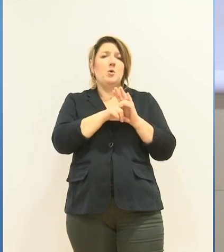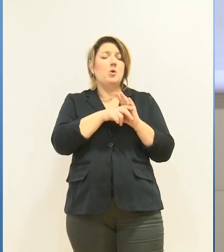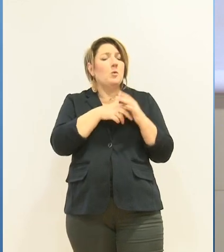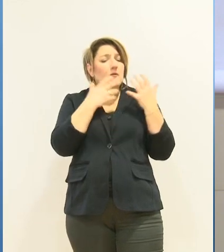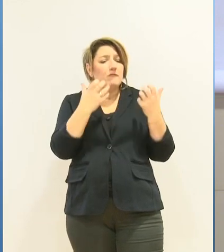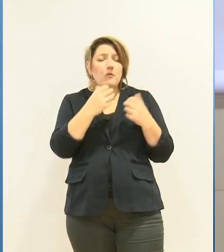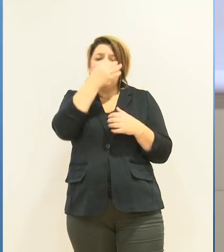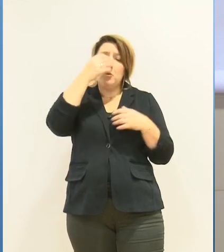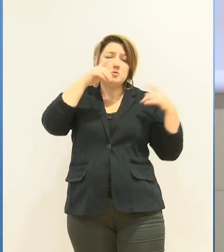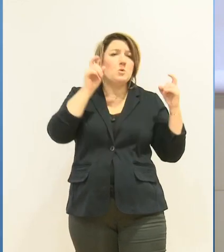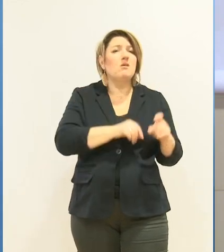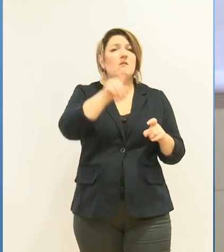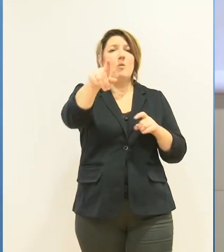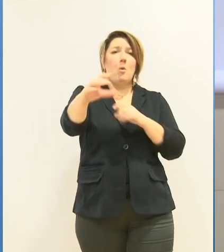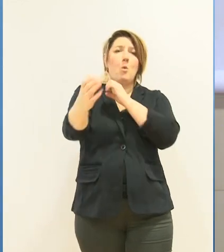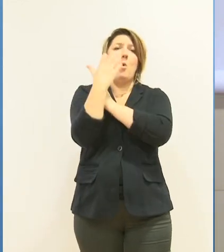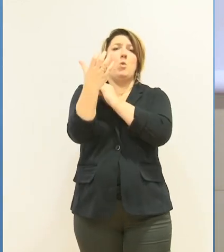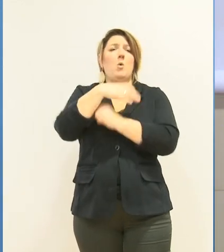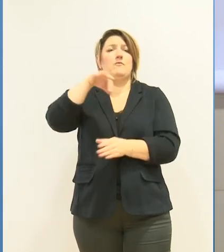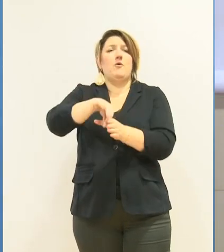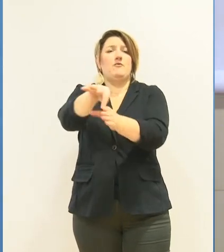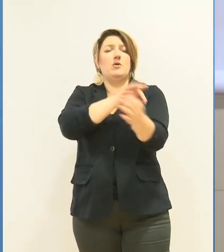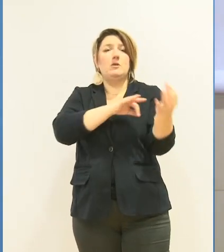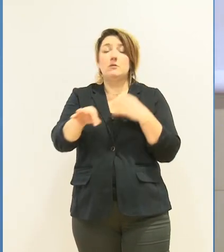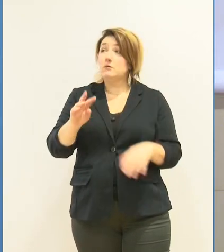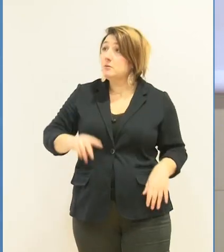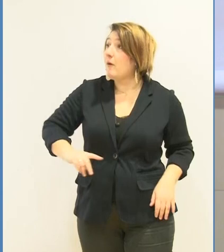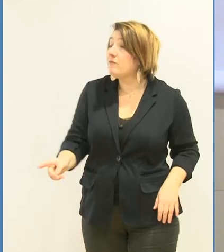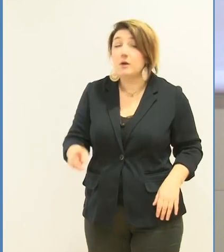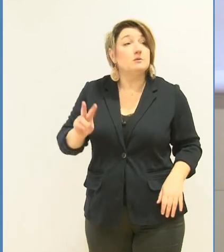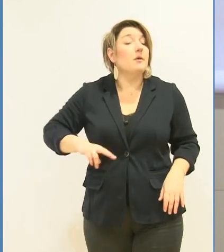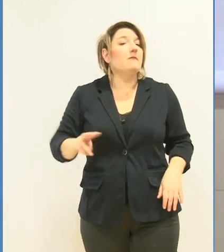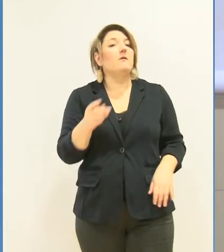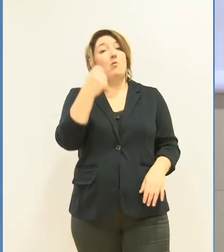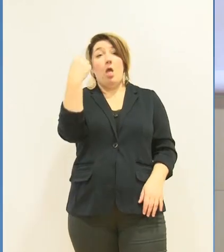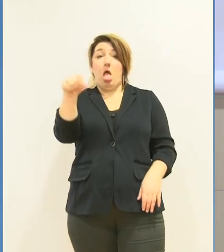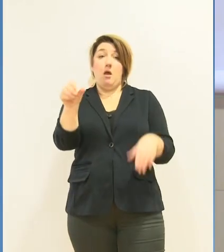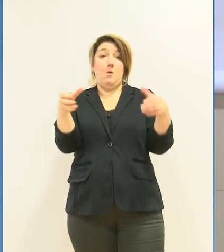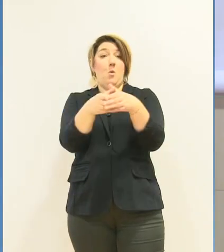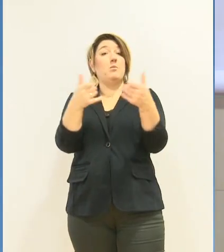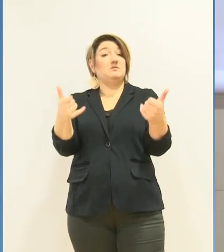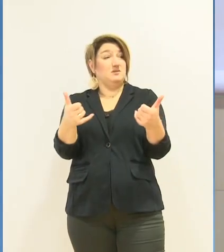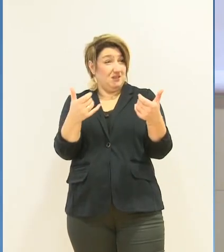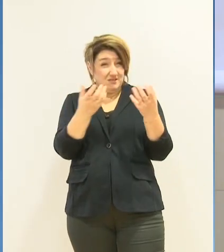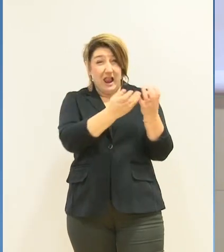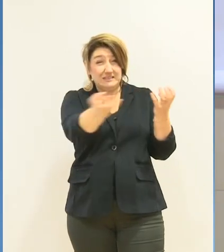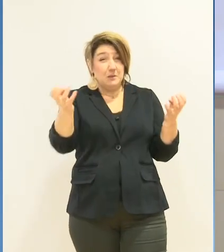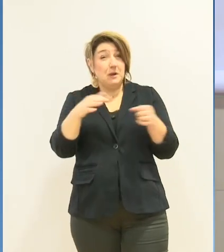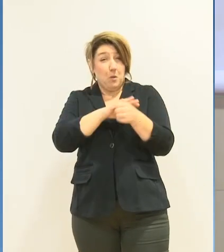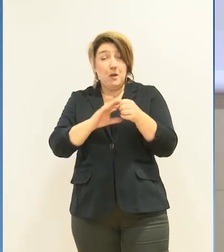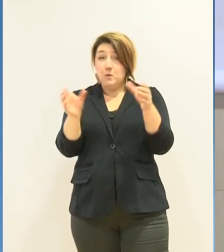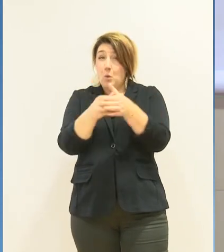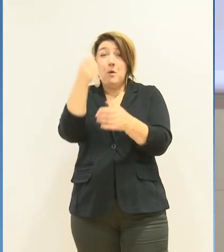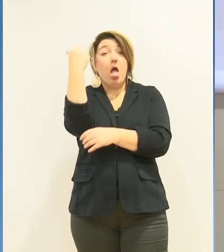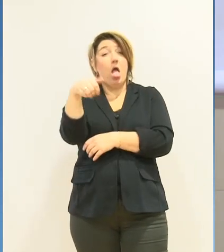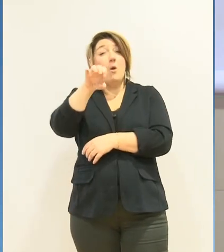sens de la réduction de la pollution de l'air vous êtes ainsi le seul groupe de cette assemblée à vous est proposé en septembre dernier à la